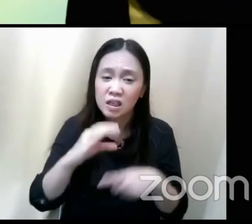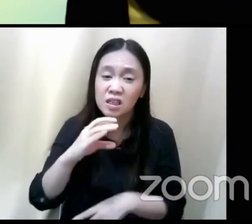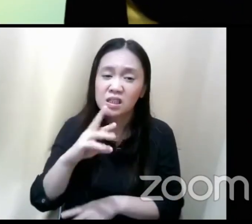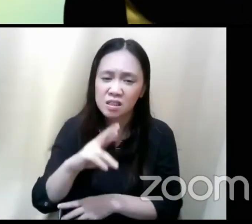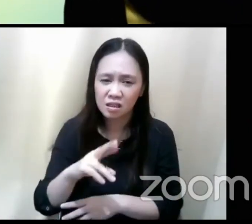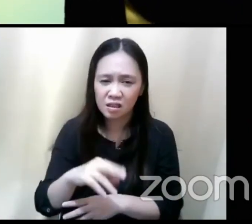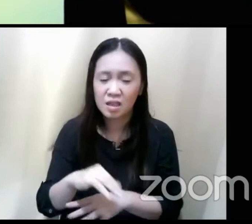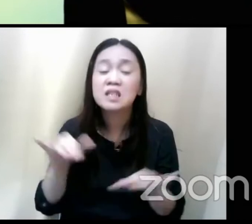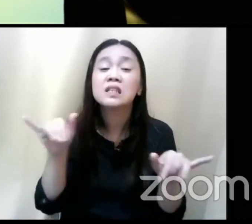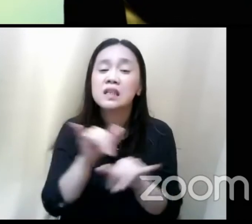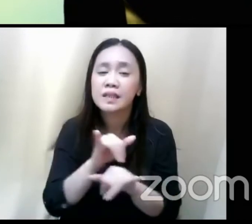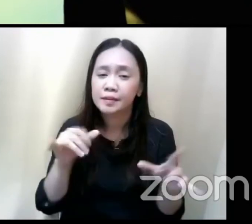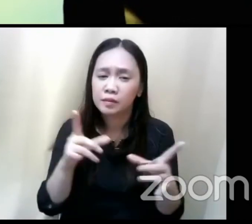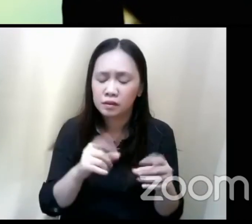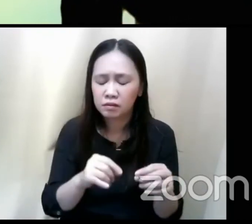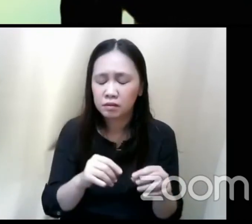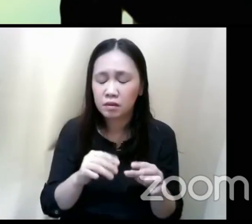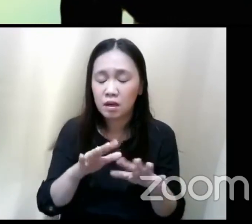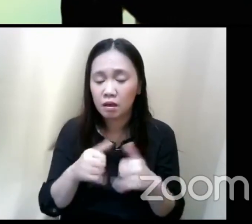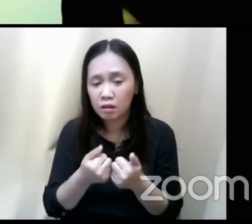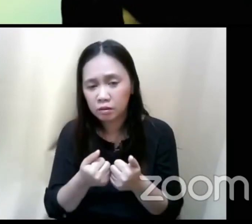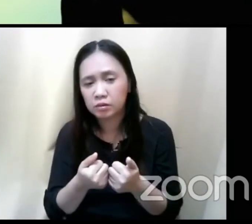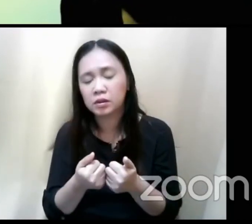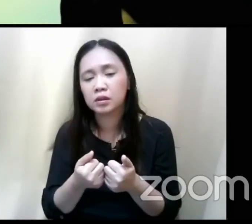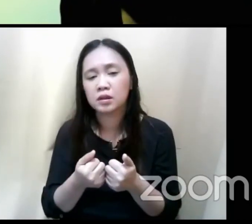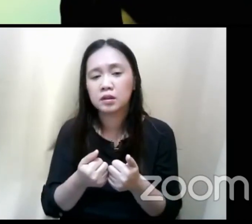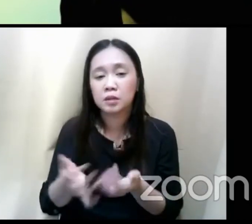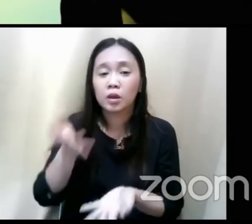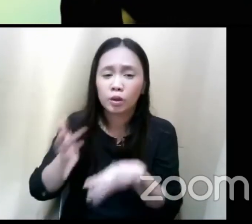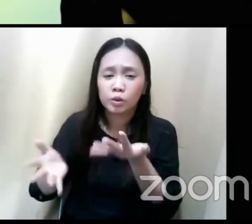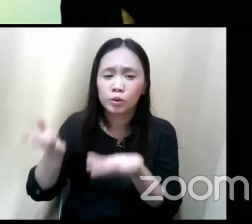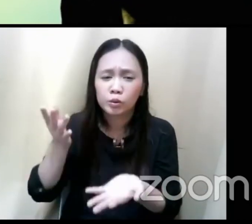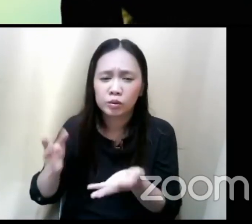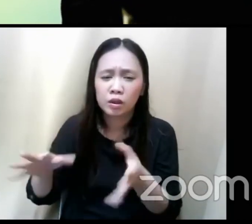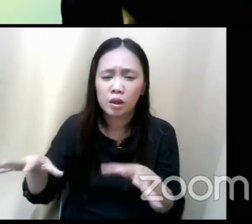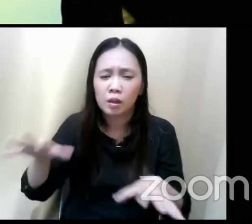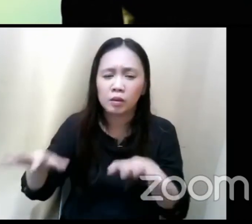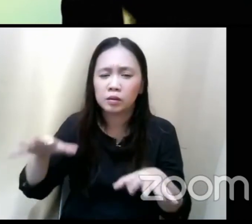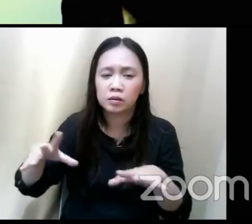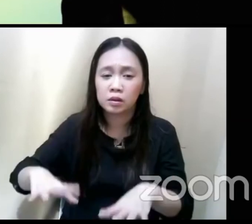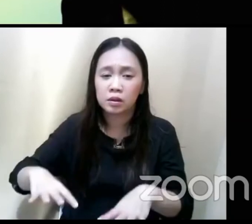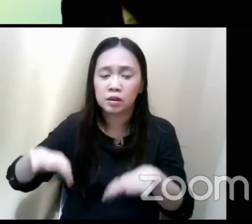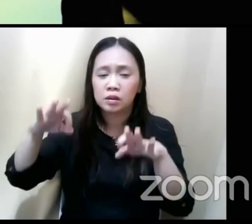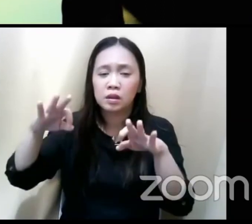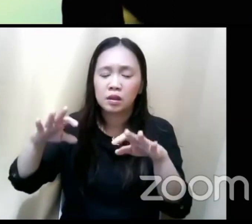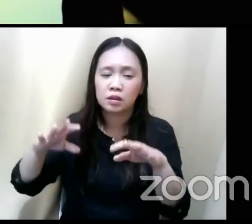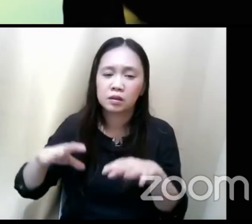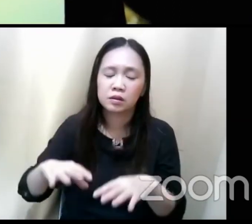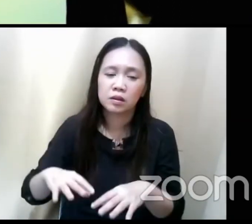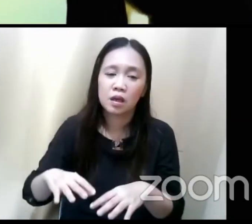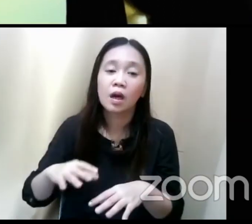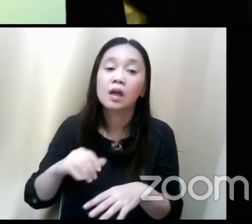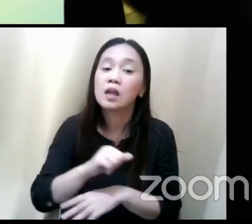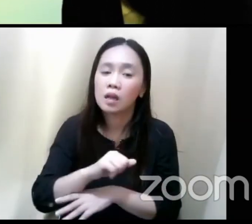no? Paano pag may sunog, paano pag may baha, paano pag may lindol. So lahat 'yan continuous training